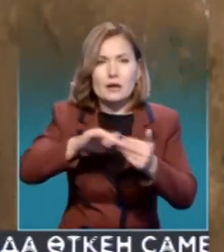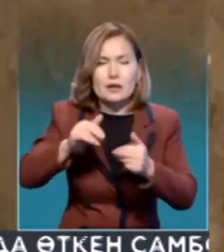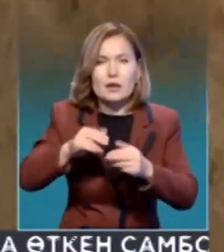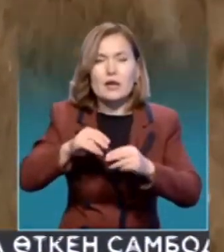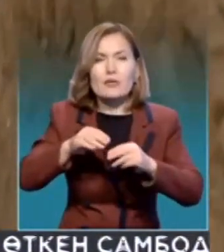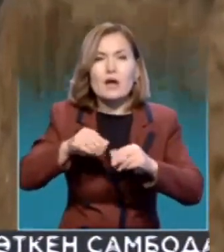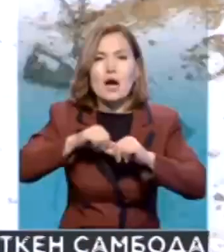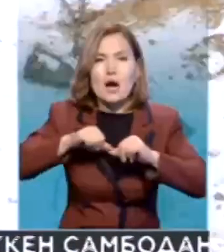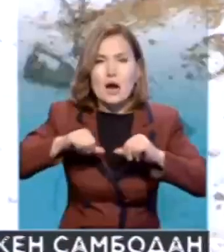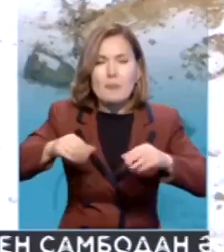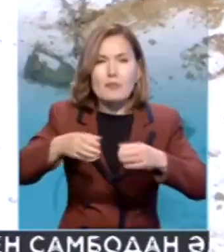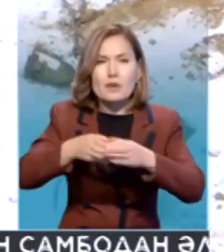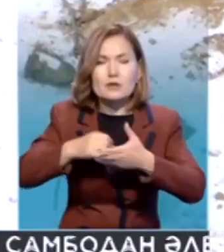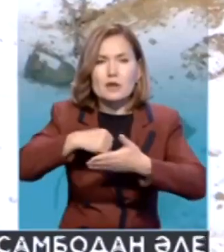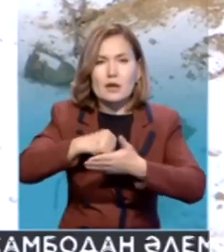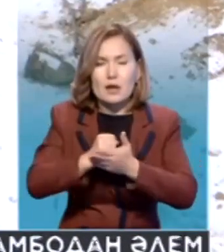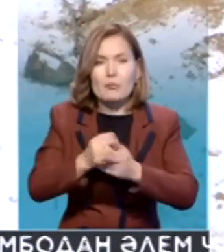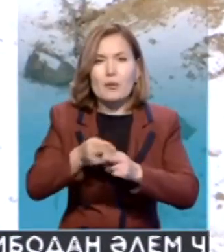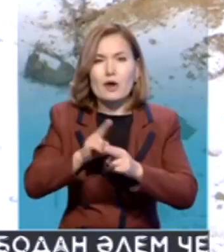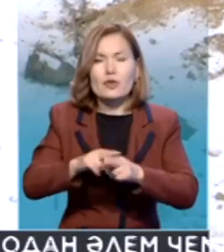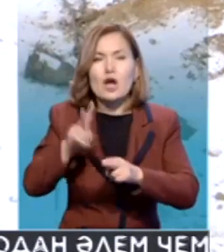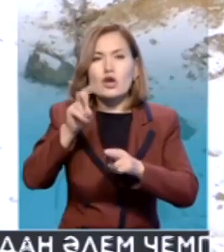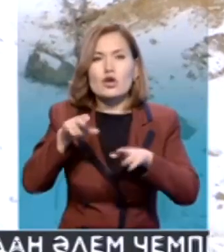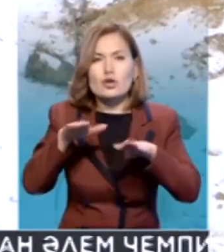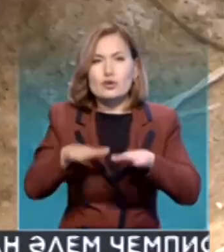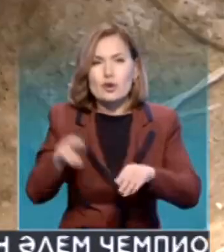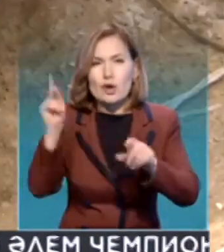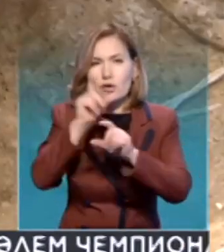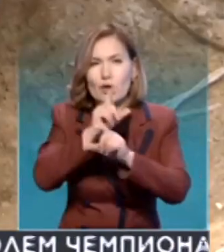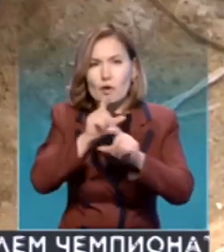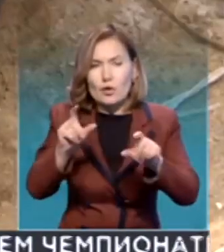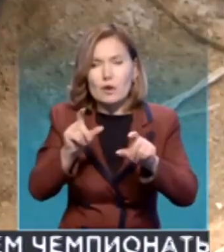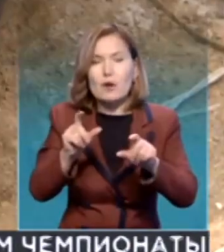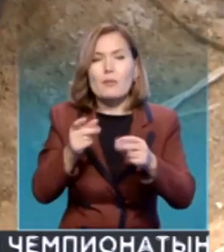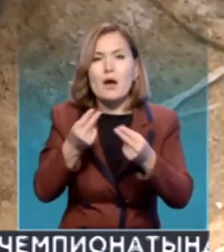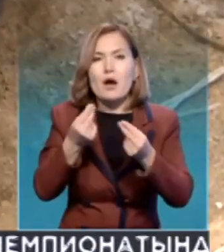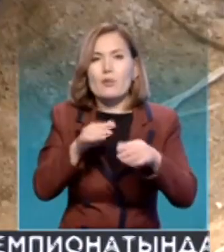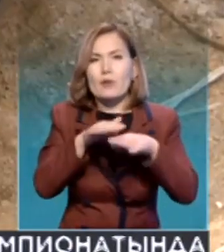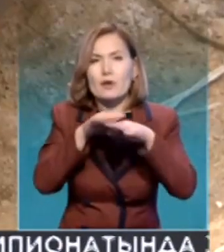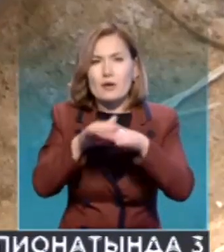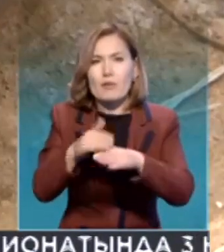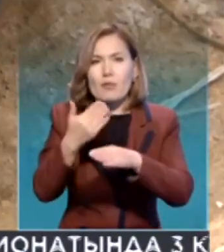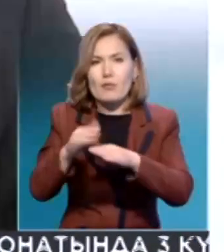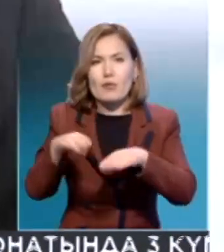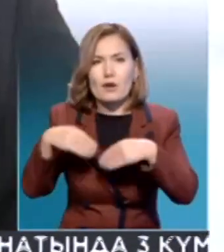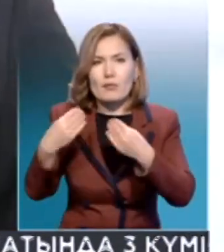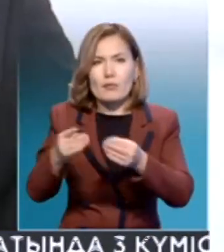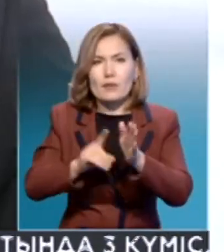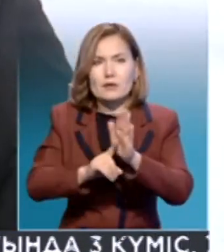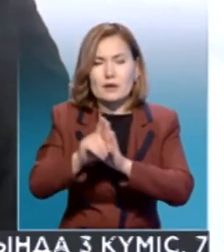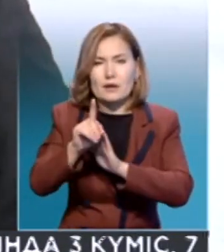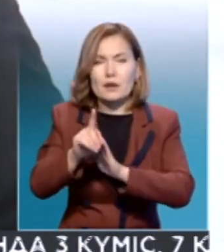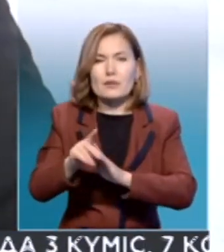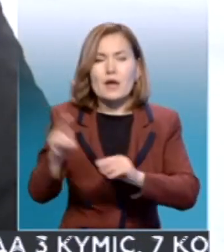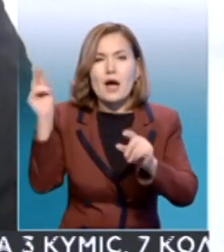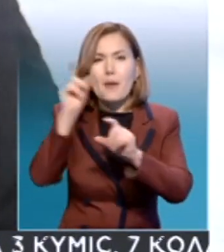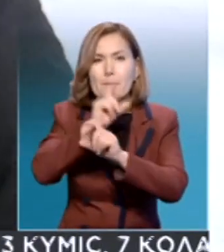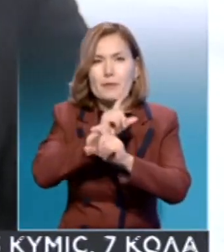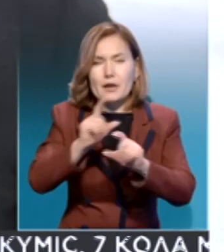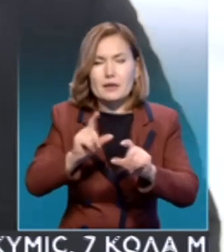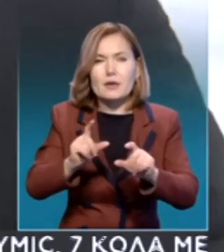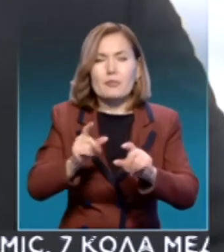комиссиясының қорытындысы шықты. 200 орындық жаңа білім ошағының құрылысына деп қажетті қаражаттың алғашқы бөлігі берілген. Мектеп ғимаратына